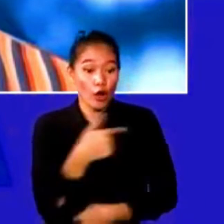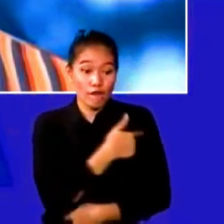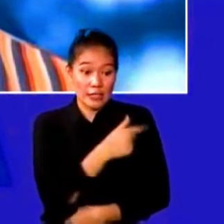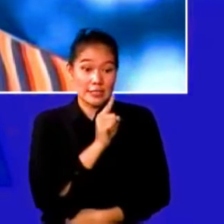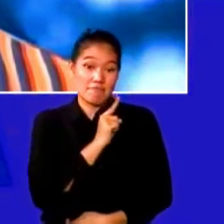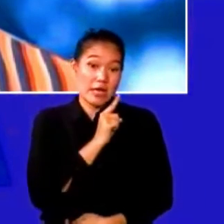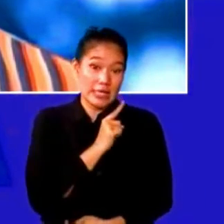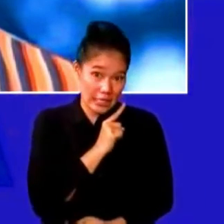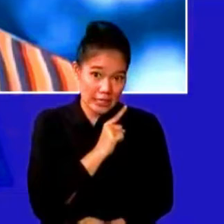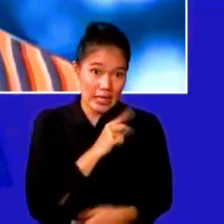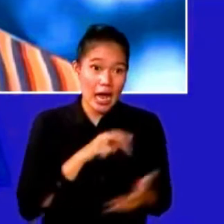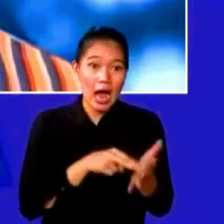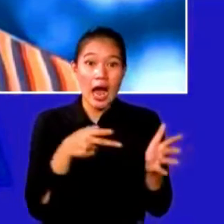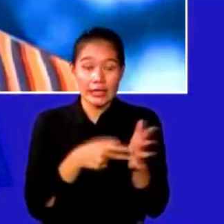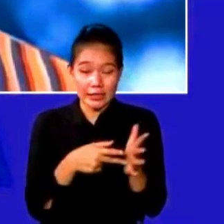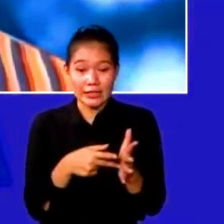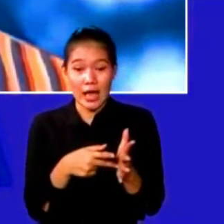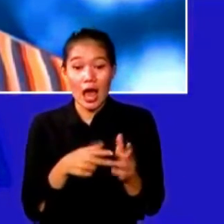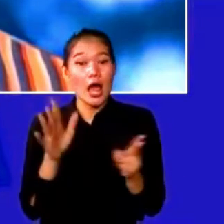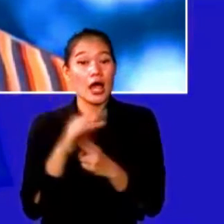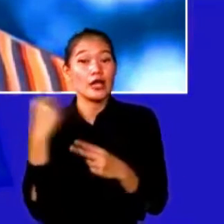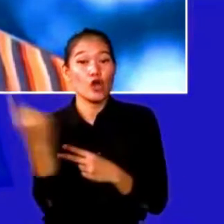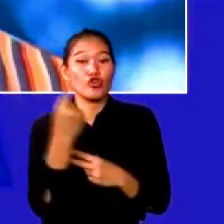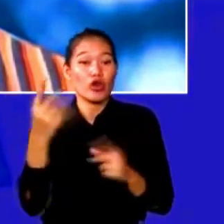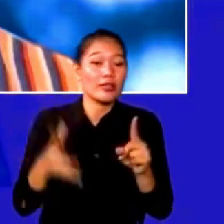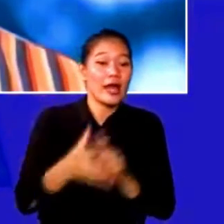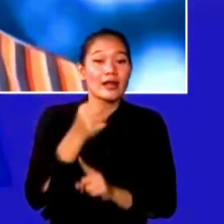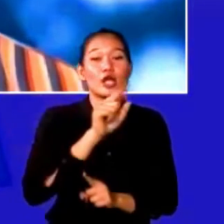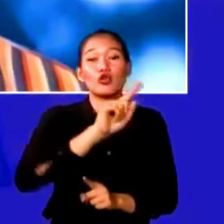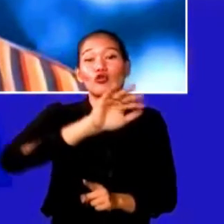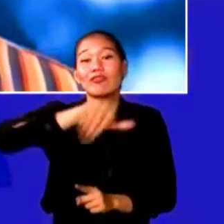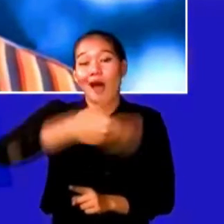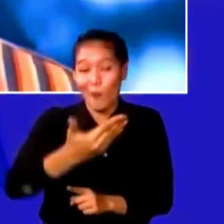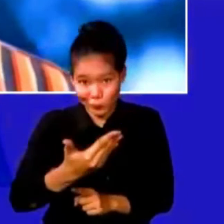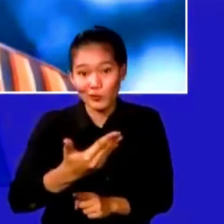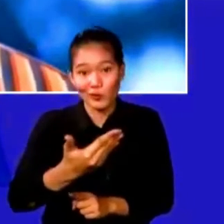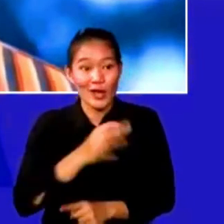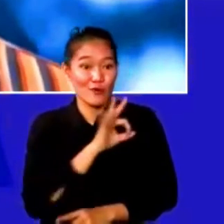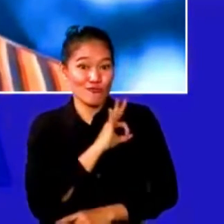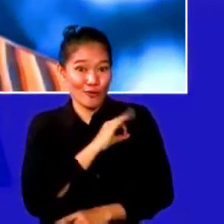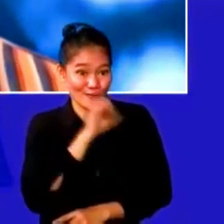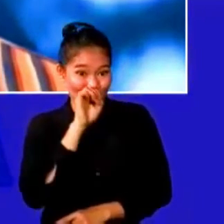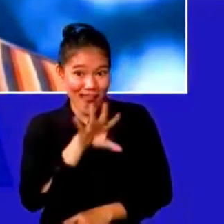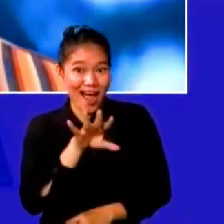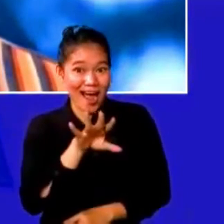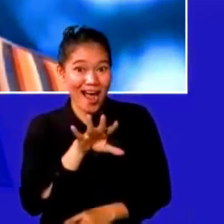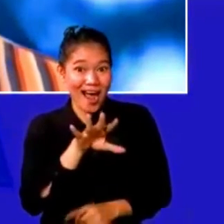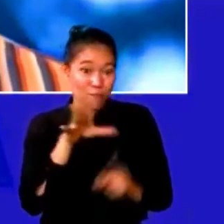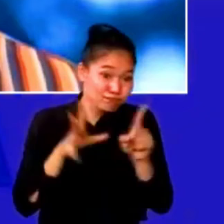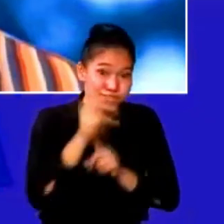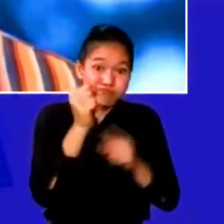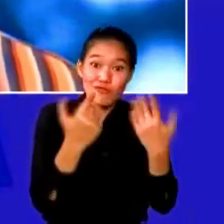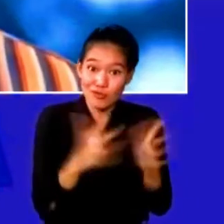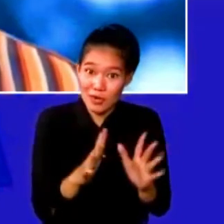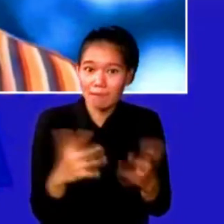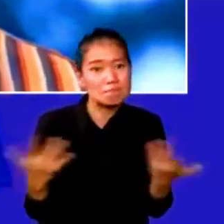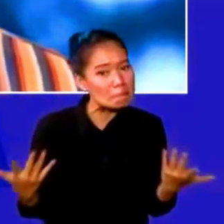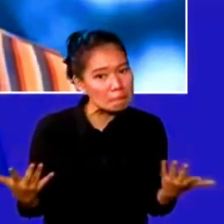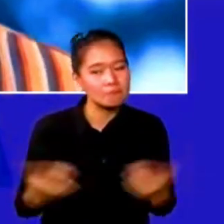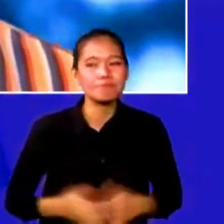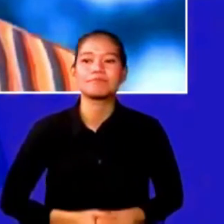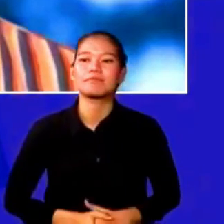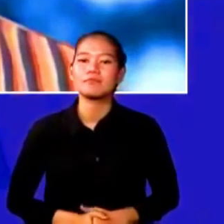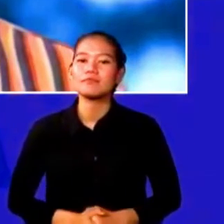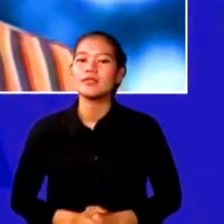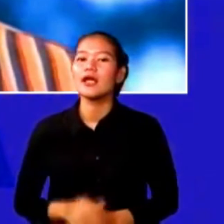vaksinasi Mandiri ini target vaksinasi nasional dalam setahun yang diberikan Presiden Joko Widodo ini akan bisa tercapai